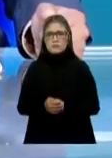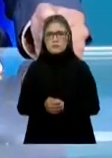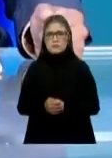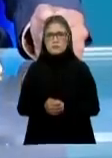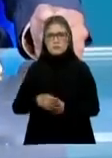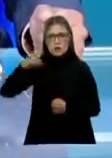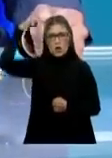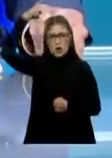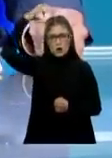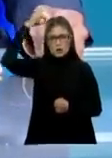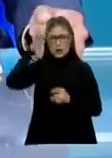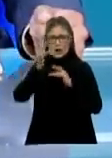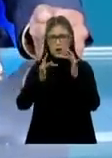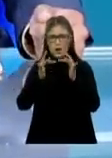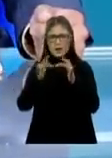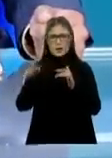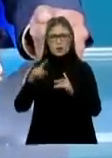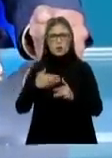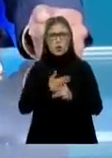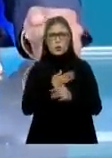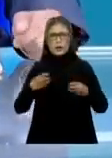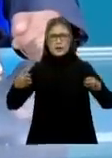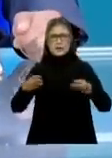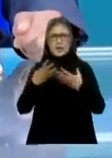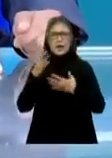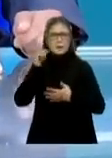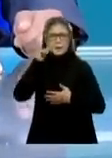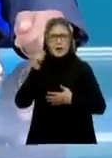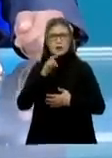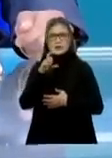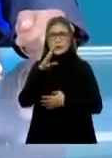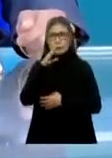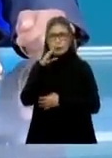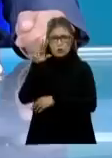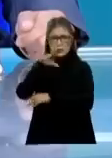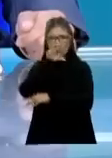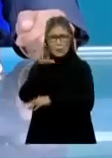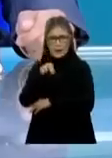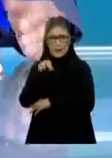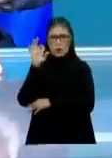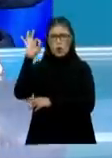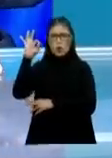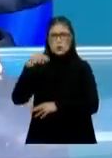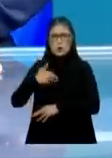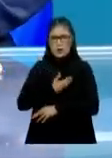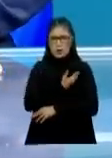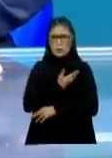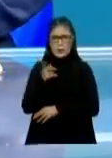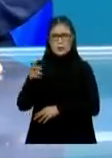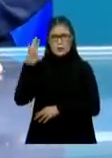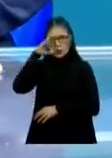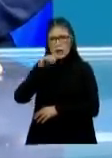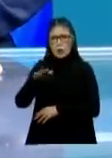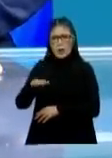Pengemudi ojek online, salah satu korban kecelakaan maut di Cibubur, Jawa Barat, Senin pagi dimakamkan. Orang tua korban mengetahui anaknya menjadi